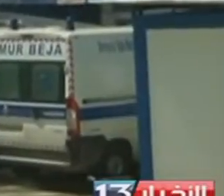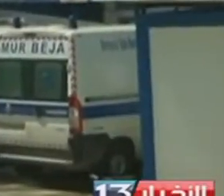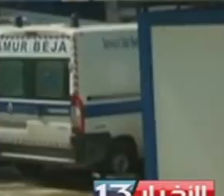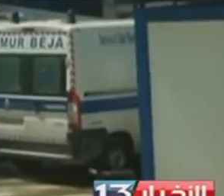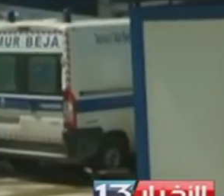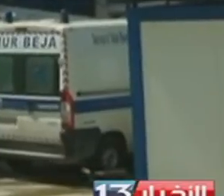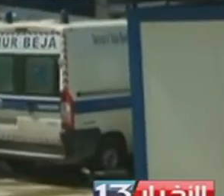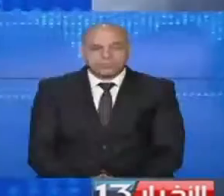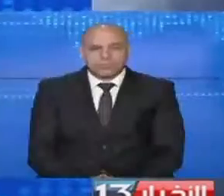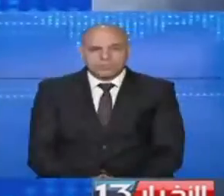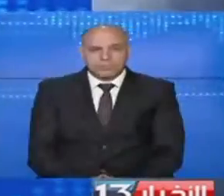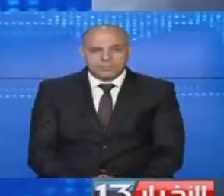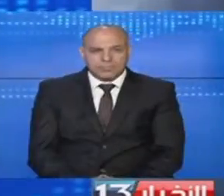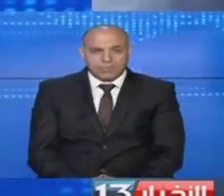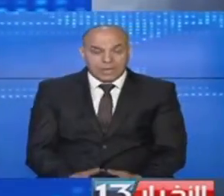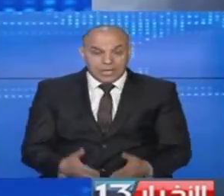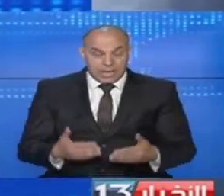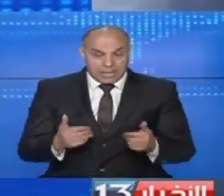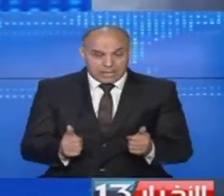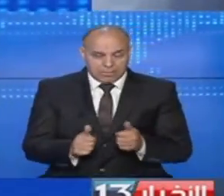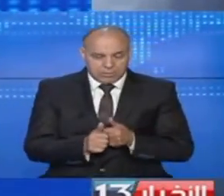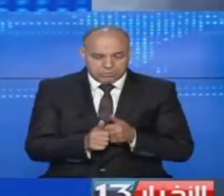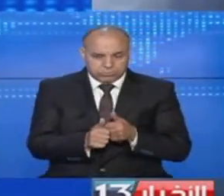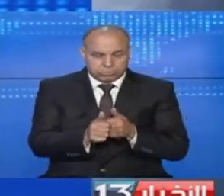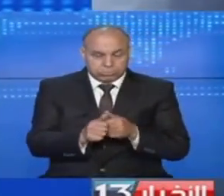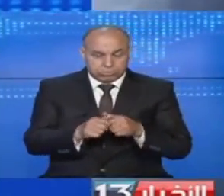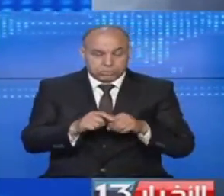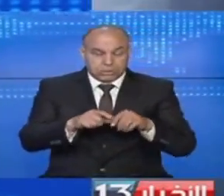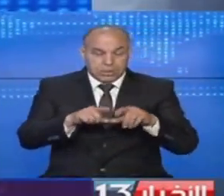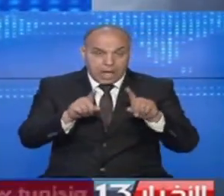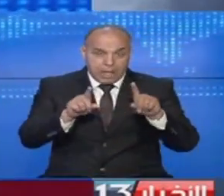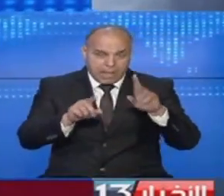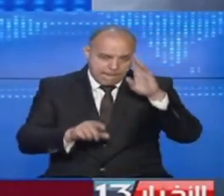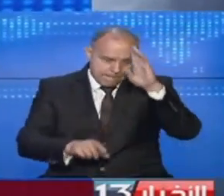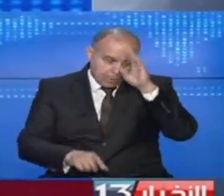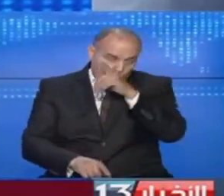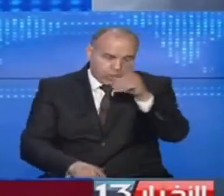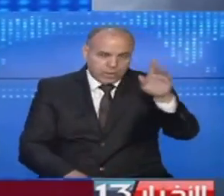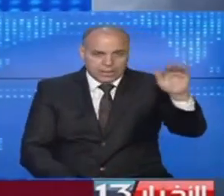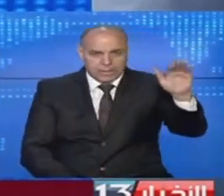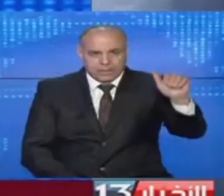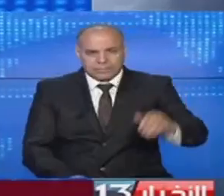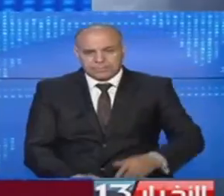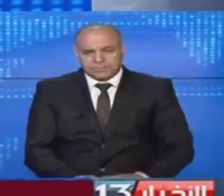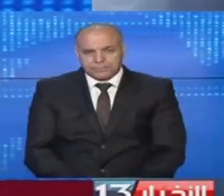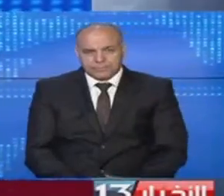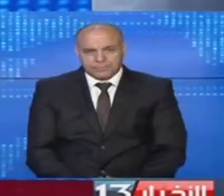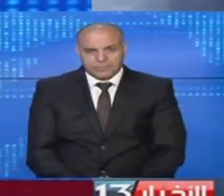في الختام إليكم منا أجمل تحية، وإلى اللقاء.